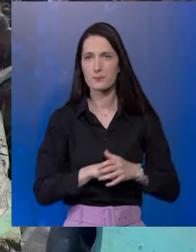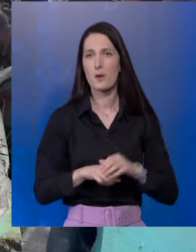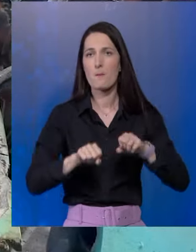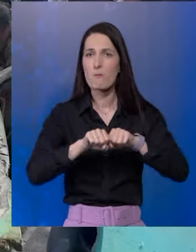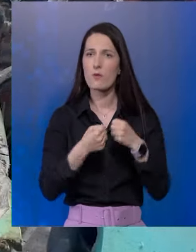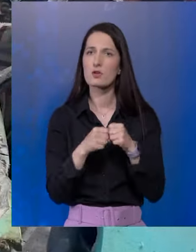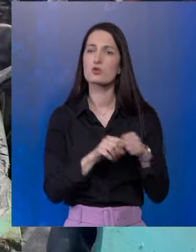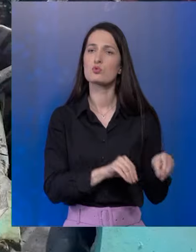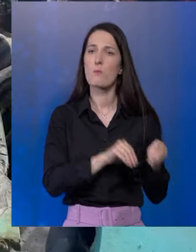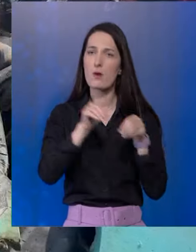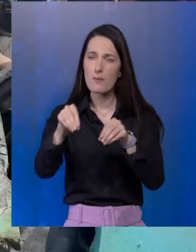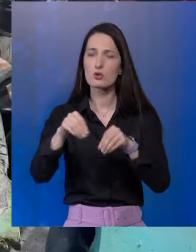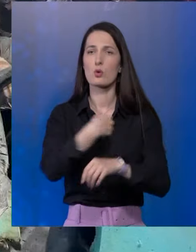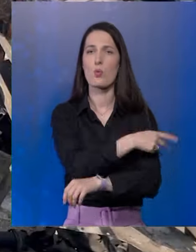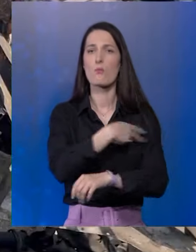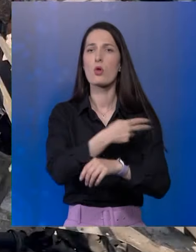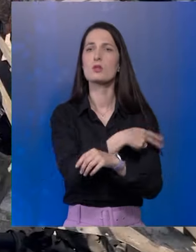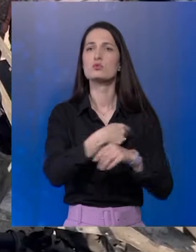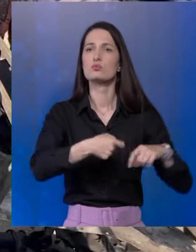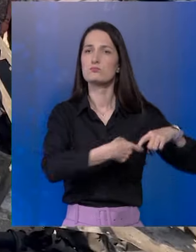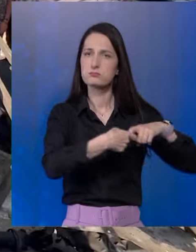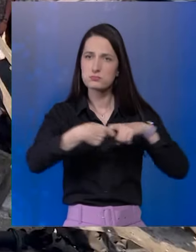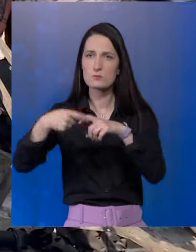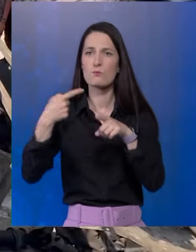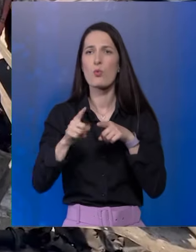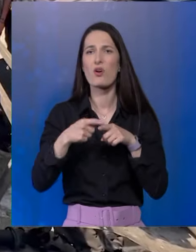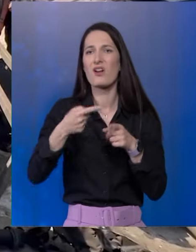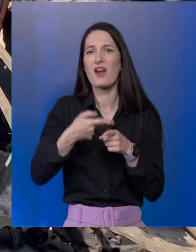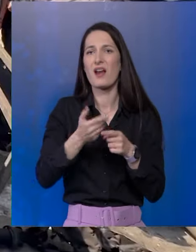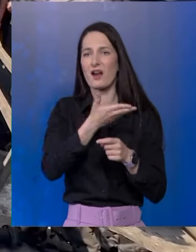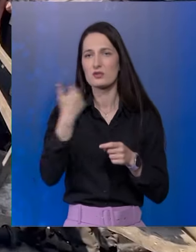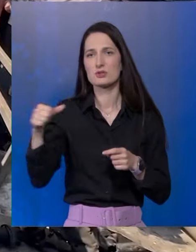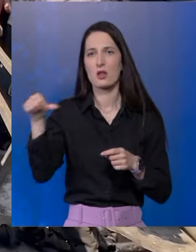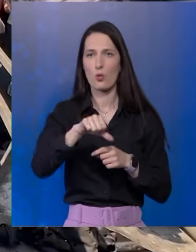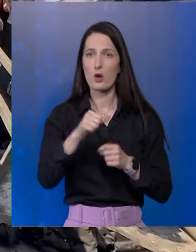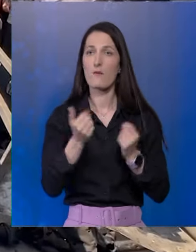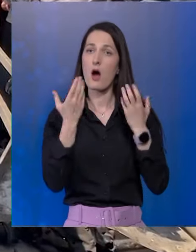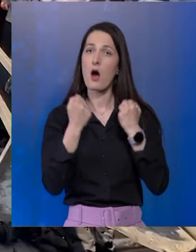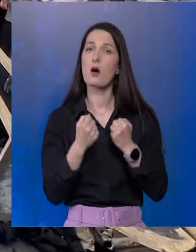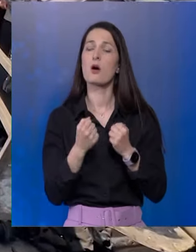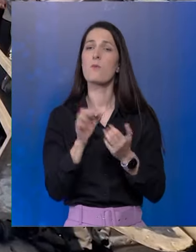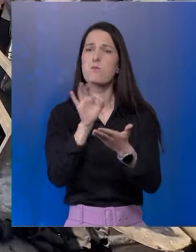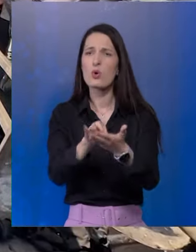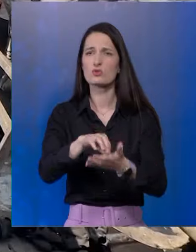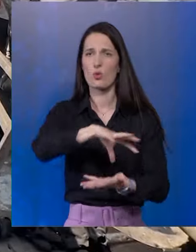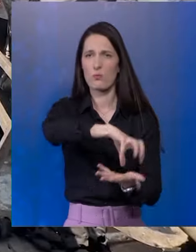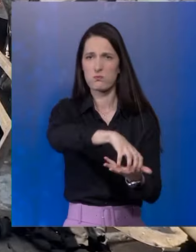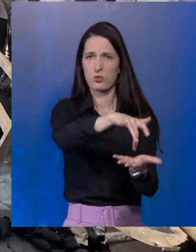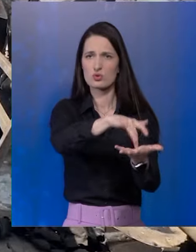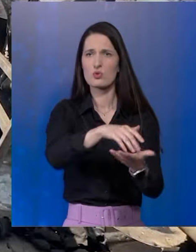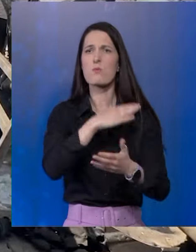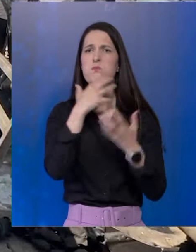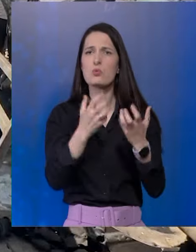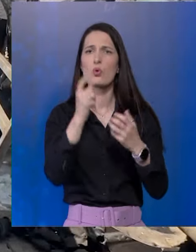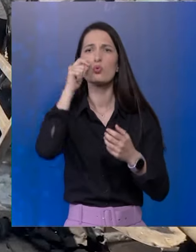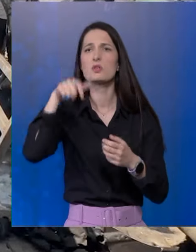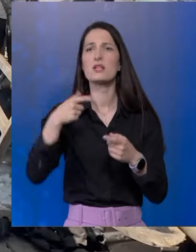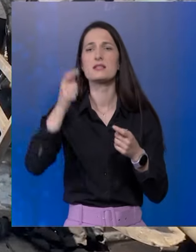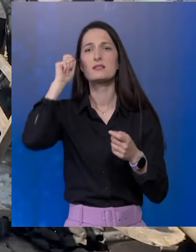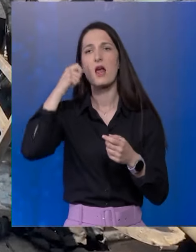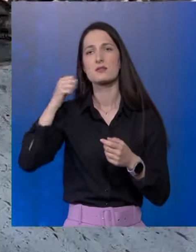bolnicu zaprežnim kolima zbog nedostatka goriva. A pogođeno područje je bilo puno ljudi jer ga je izraelska vojska označila kao sigurnu